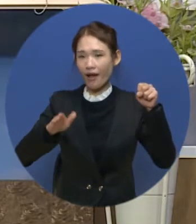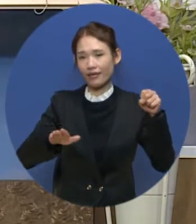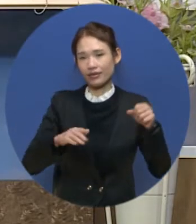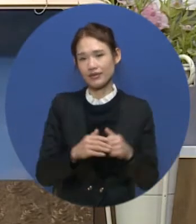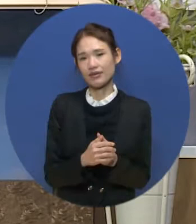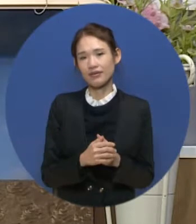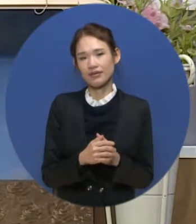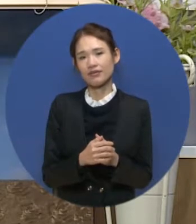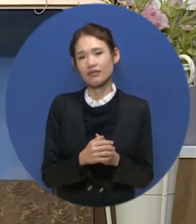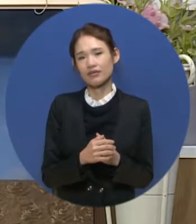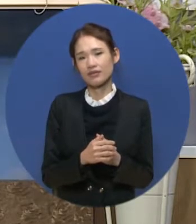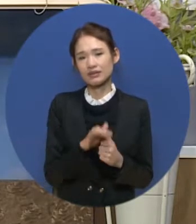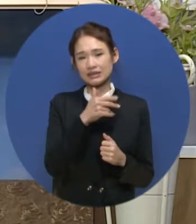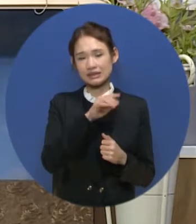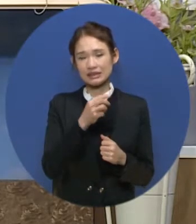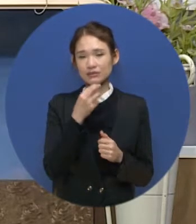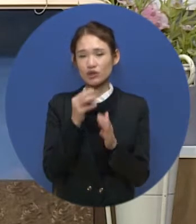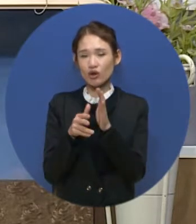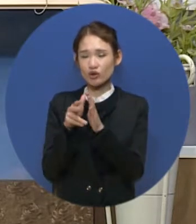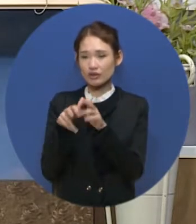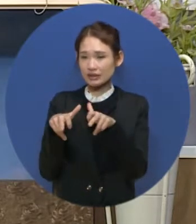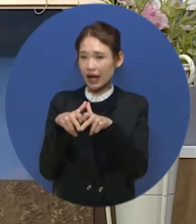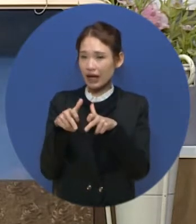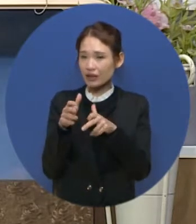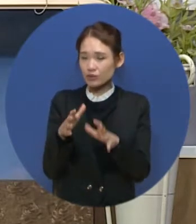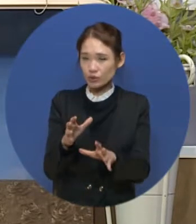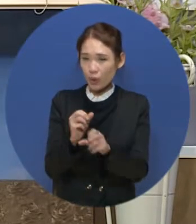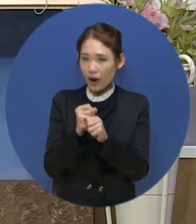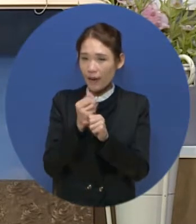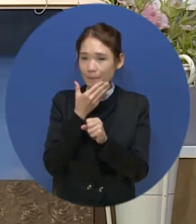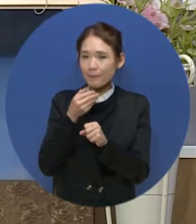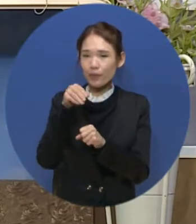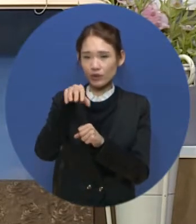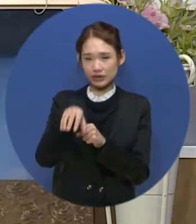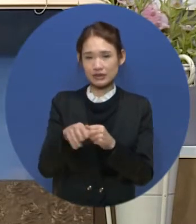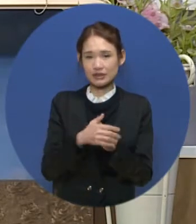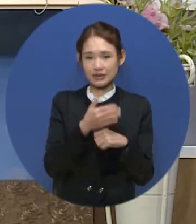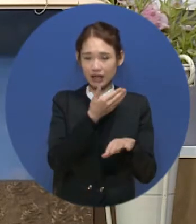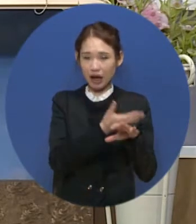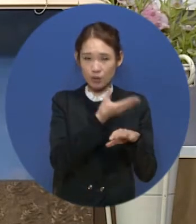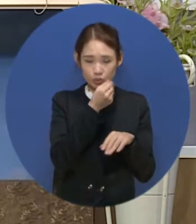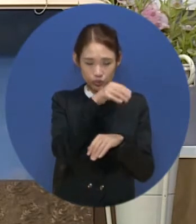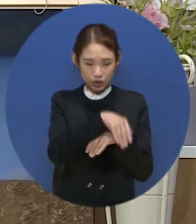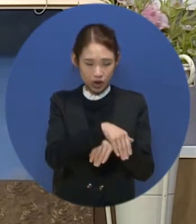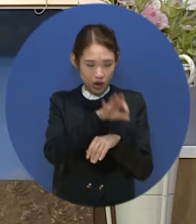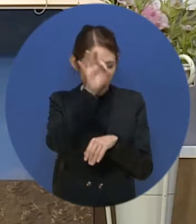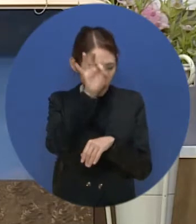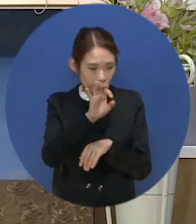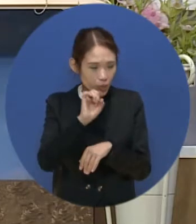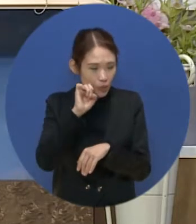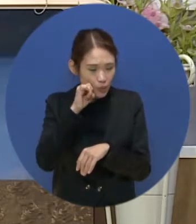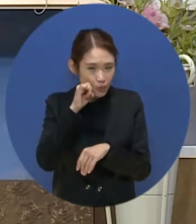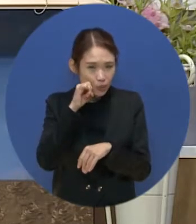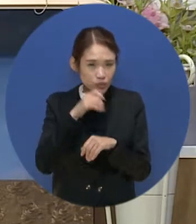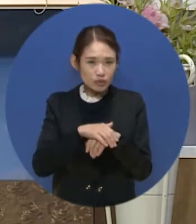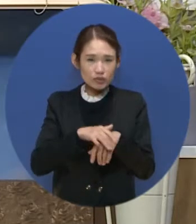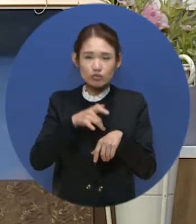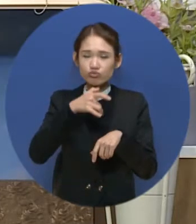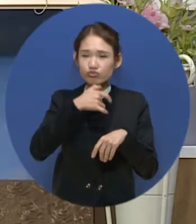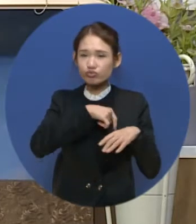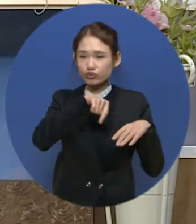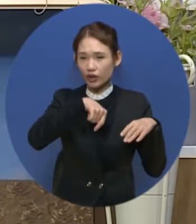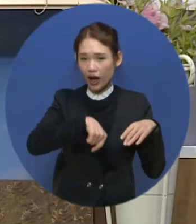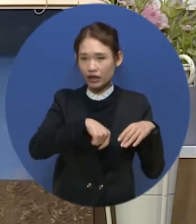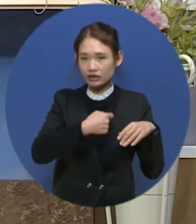지금 그 시립 서울장애인종합복지관에서는 다른 복지관에서 보기 힘든 수중 재활센터가 있다고